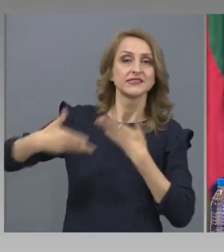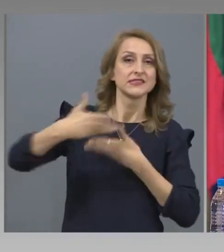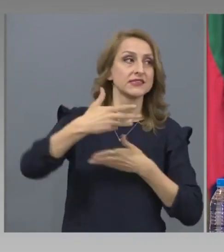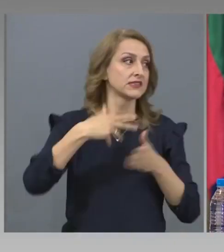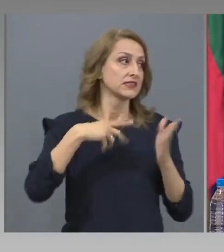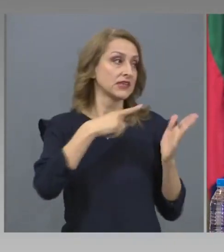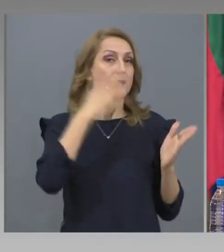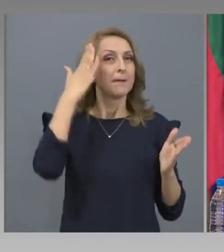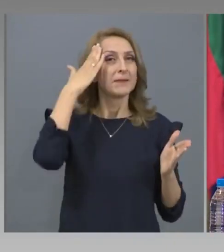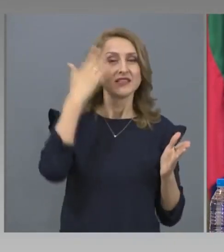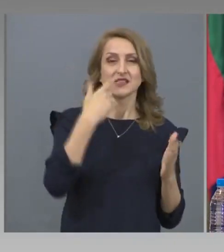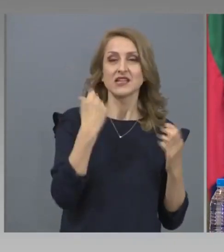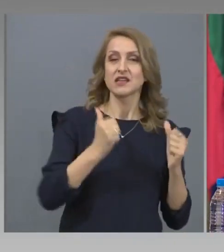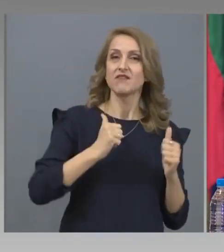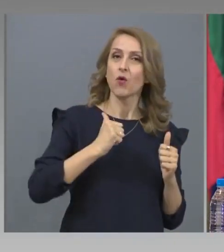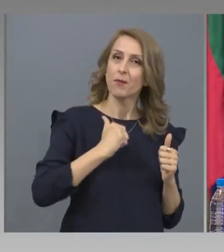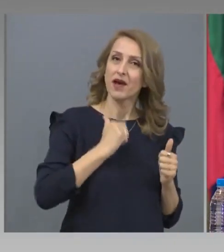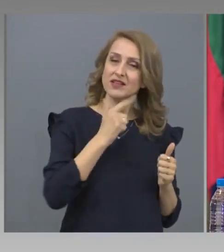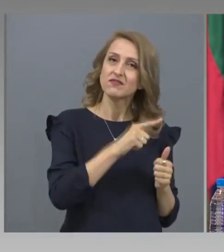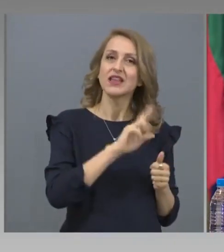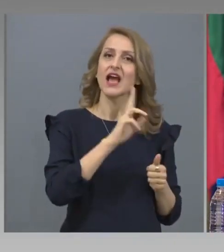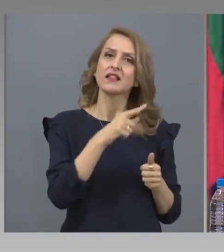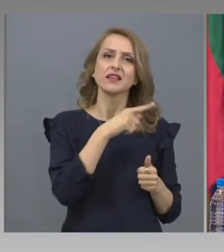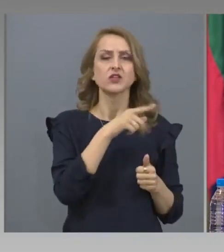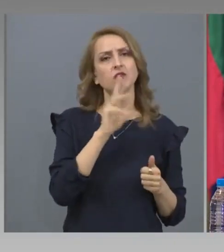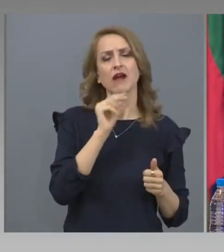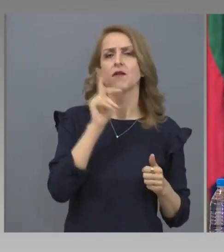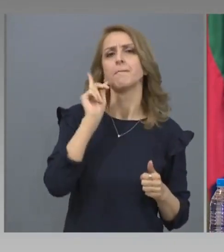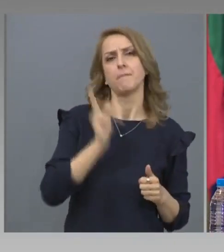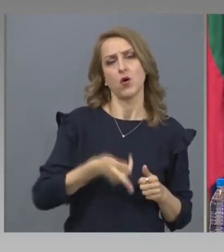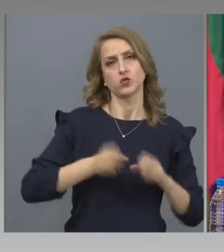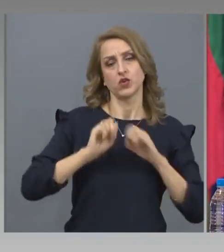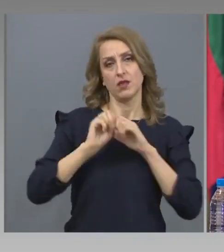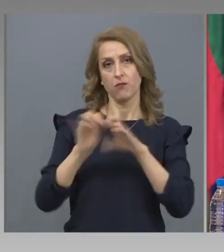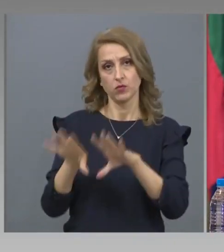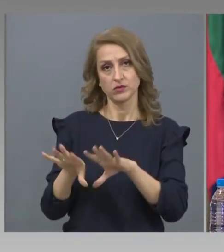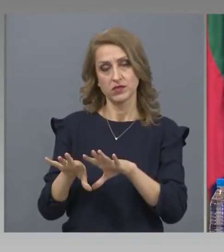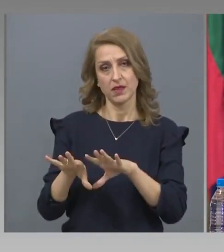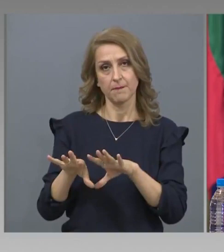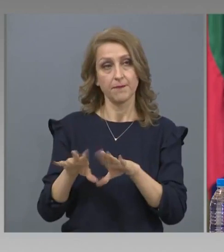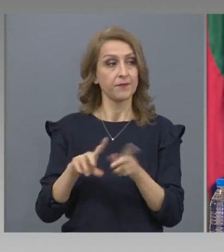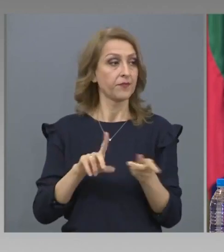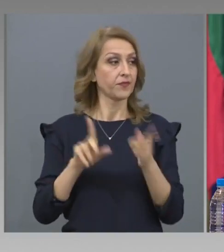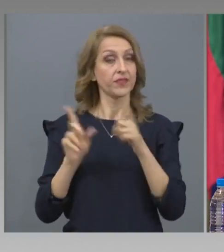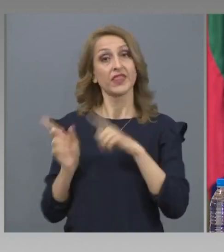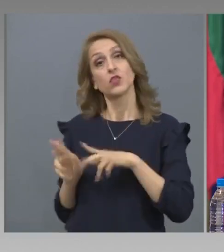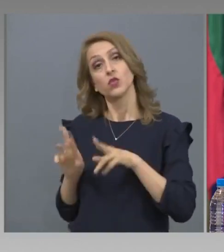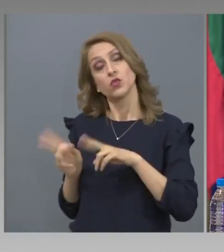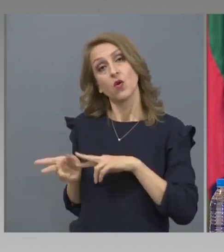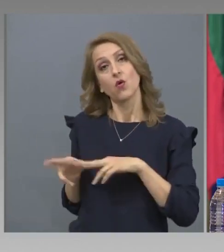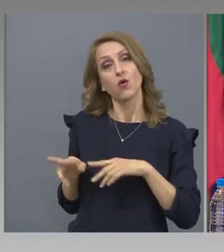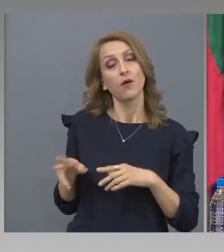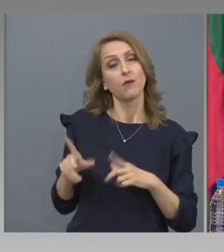Кунчев и Кантраджиев считат, че можем да ги пуснем. Колегата счита,